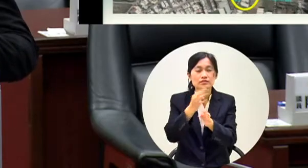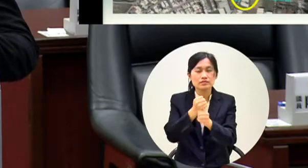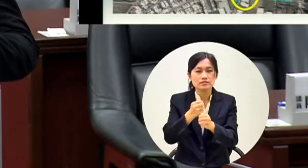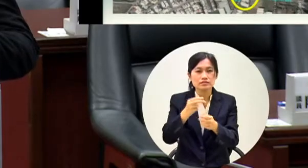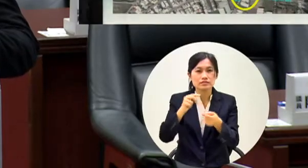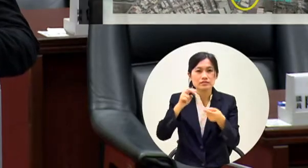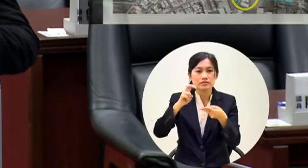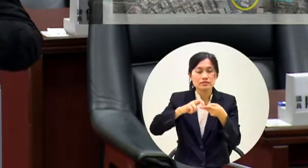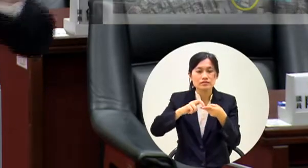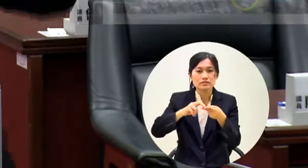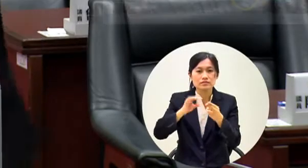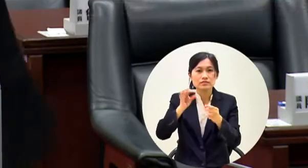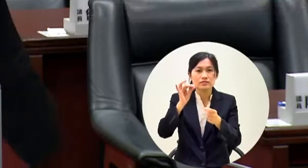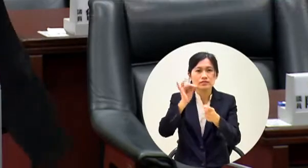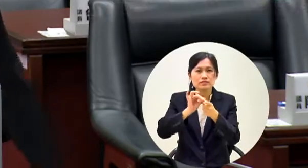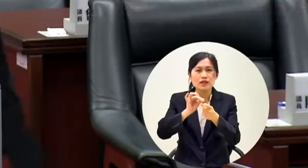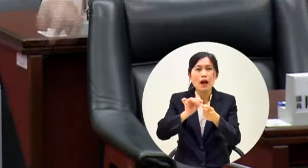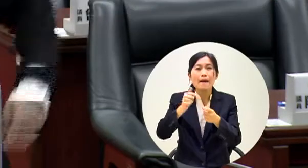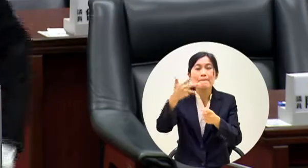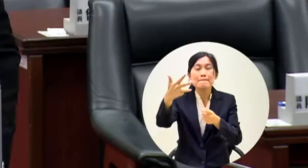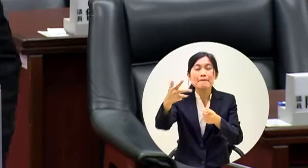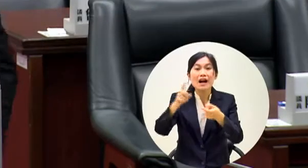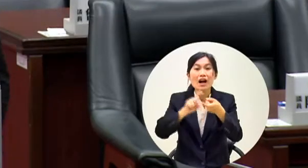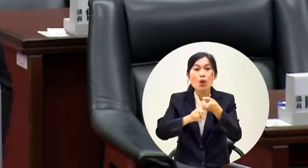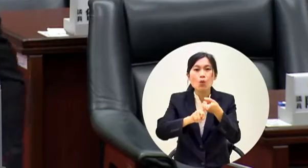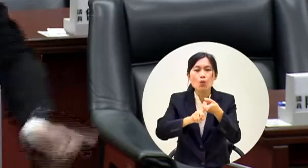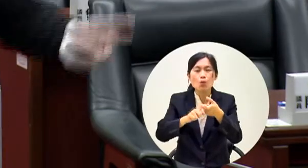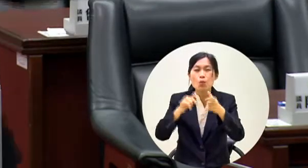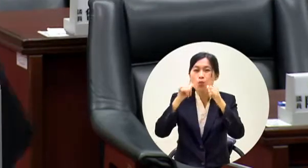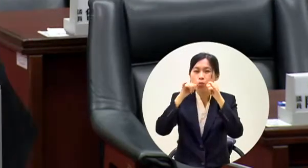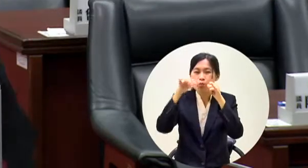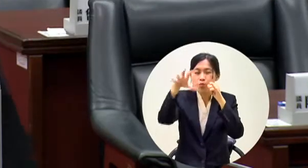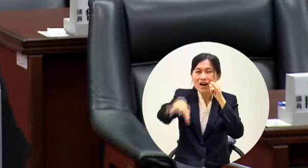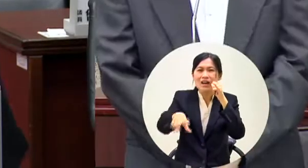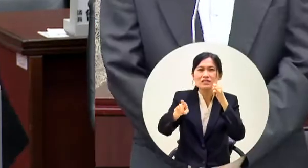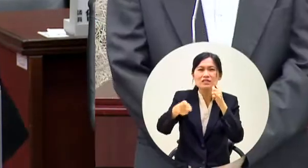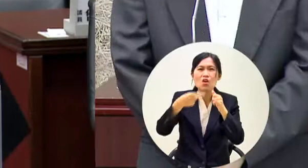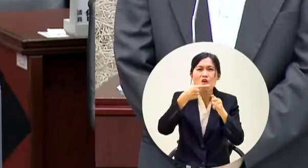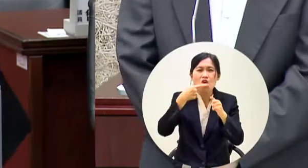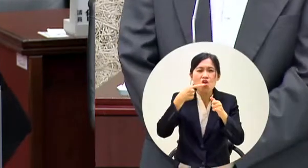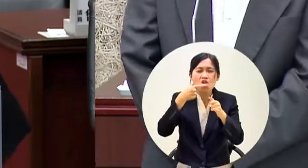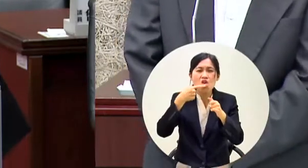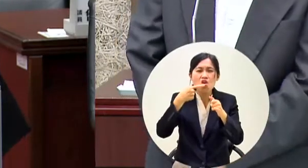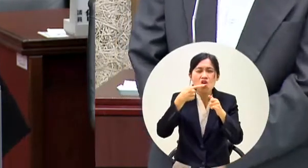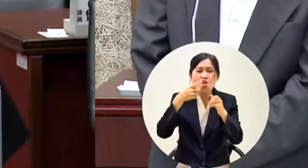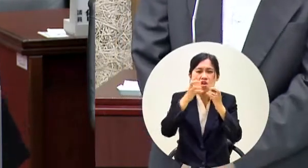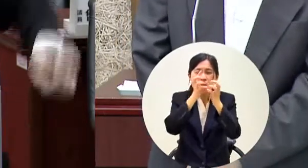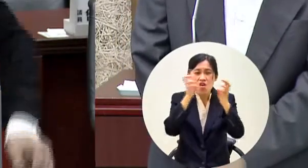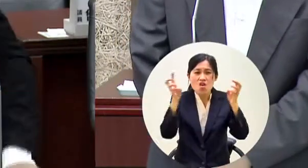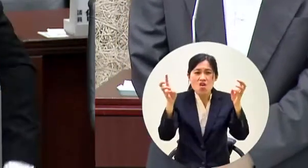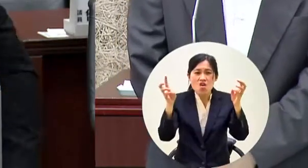了啊，这你看我，你画红线这无吼？伫迄、那个。